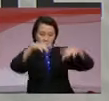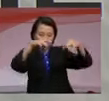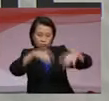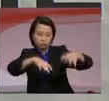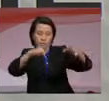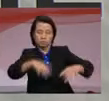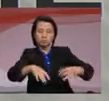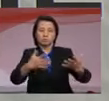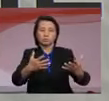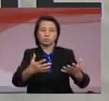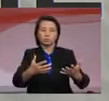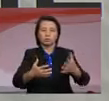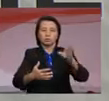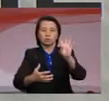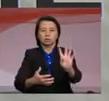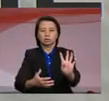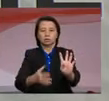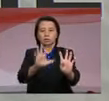di